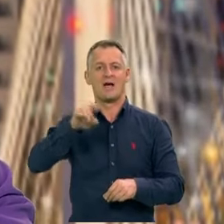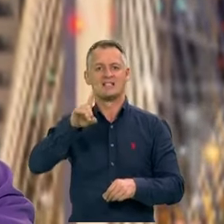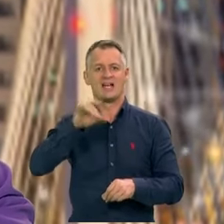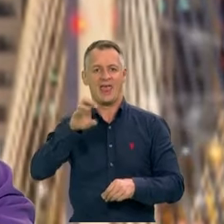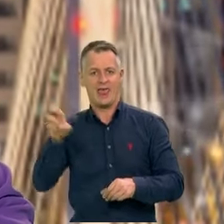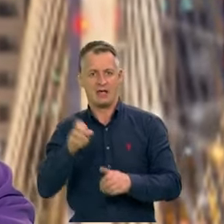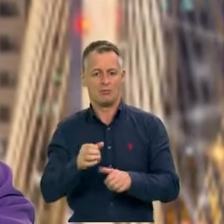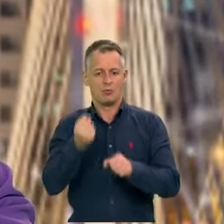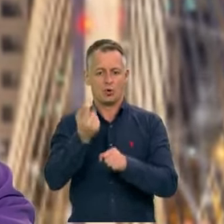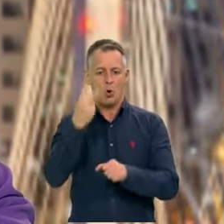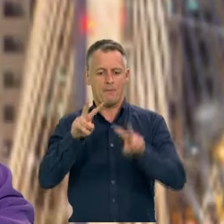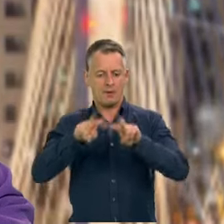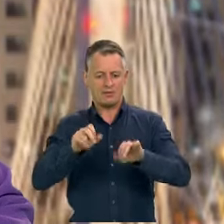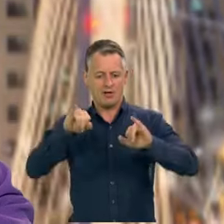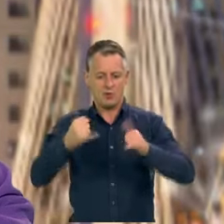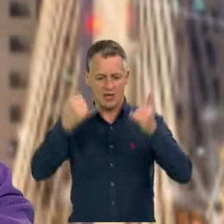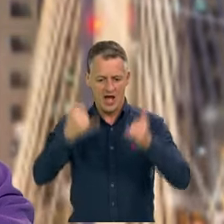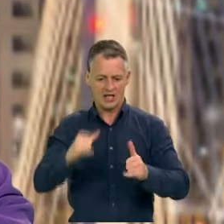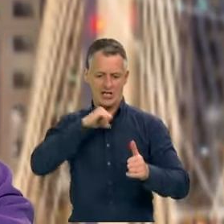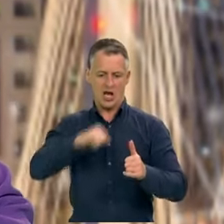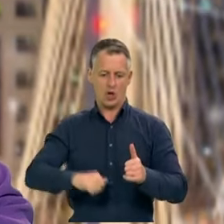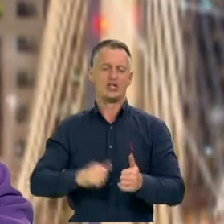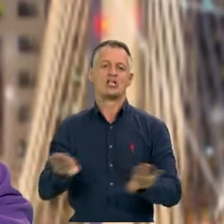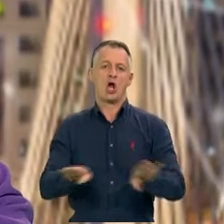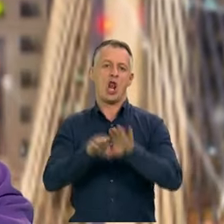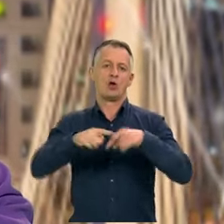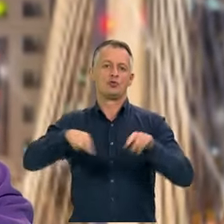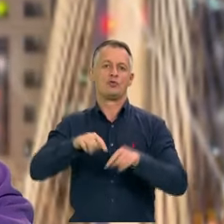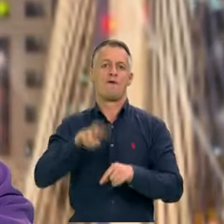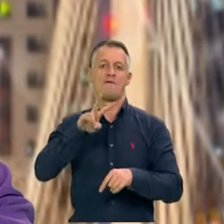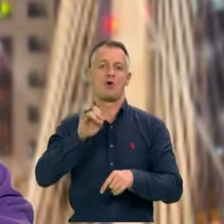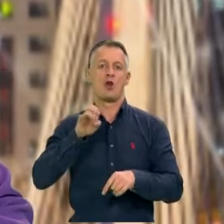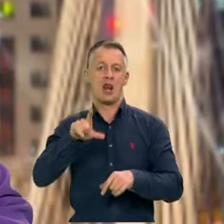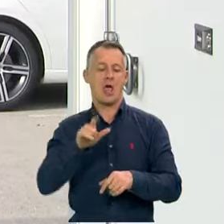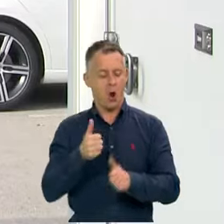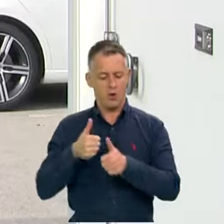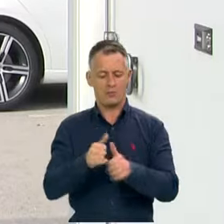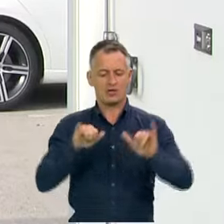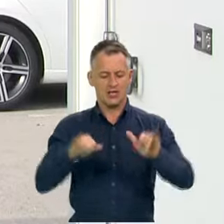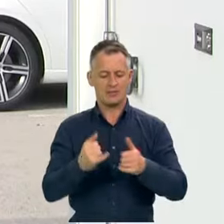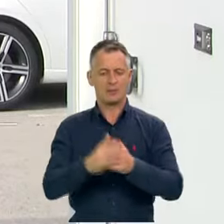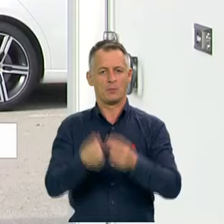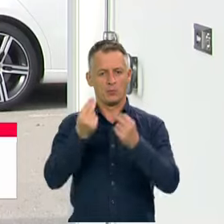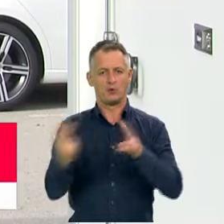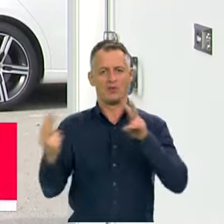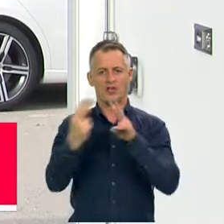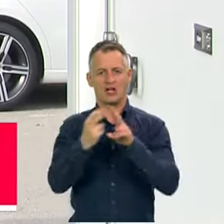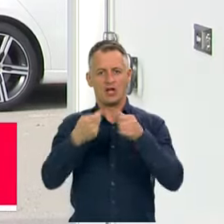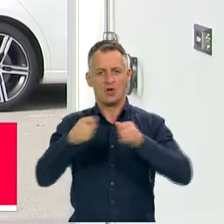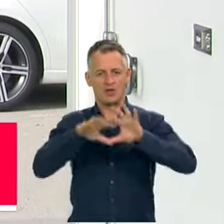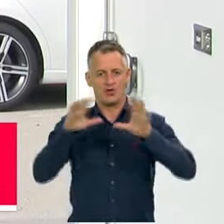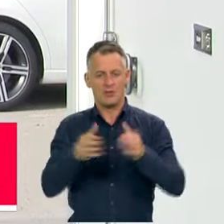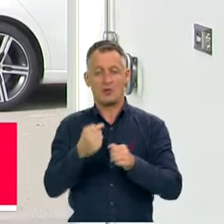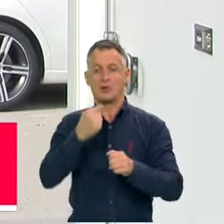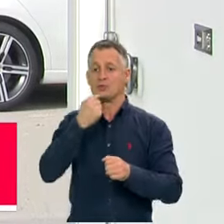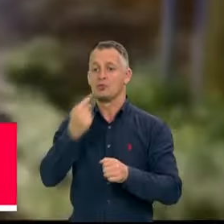domiciliare au fost făcute astăzi la Constanța colegul meu Viorel Matei a urmărit subiectul bun găsit tuturor Procurorii spun că